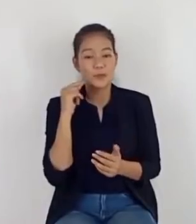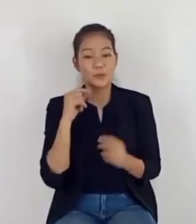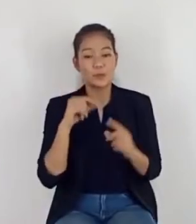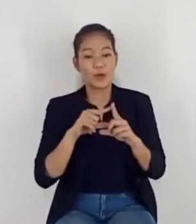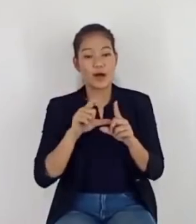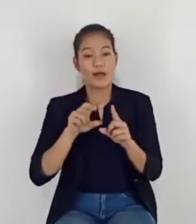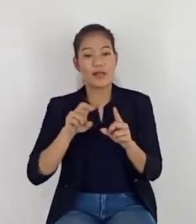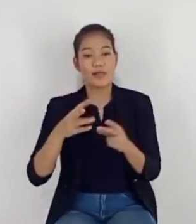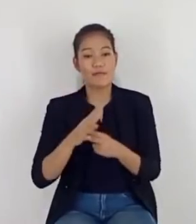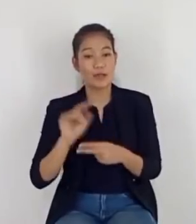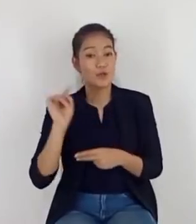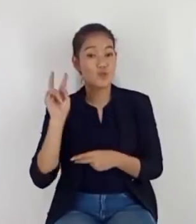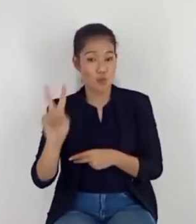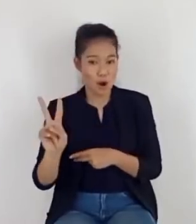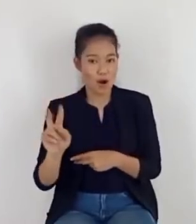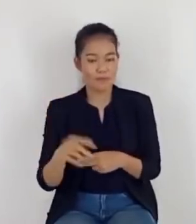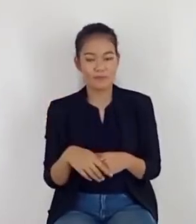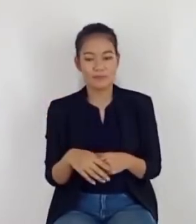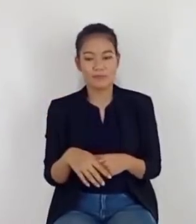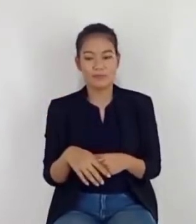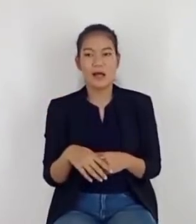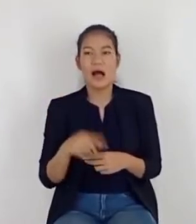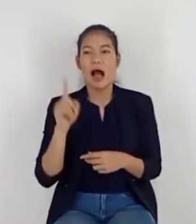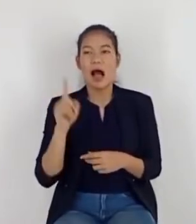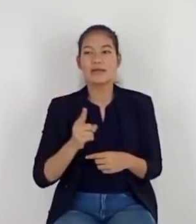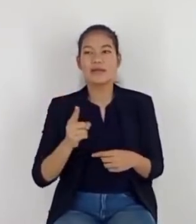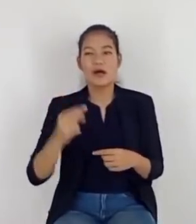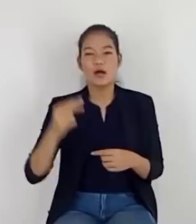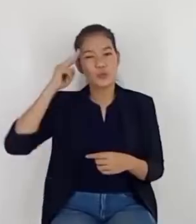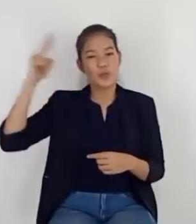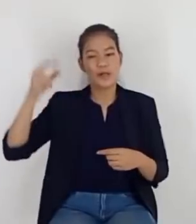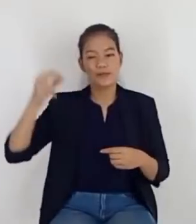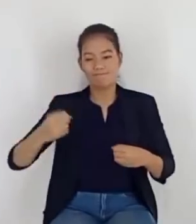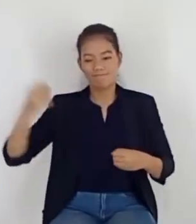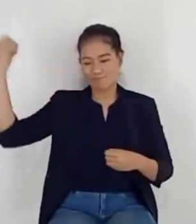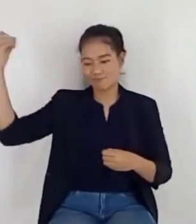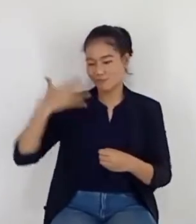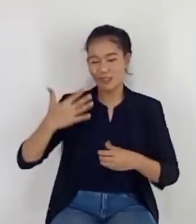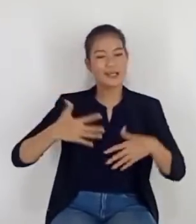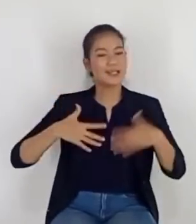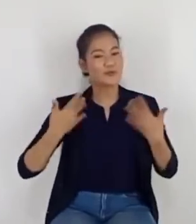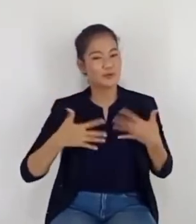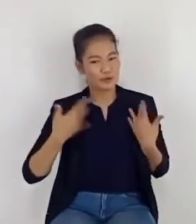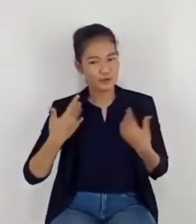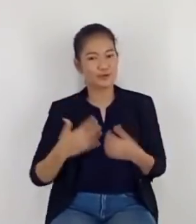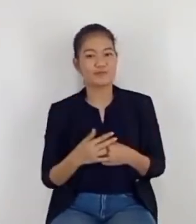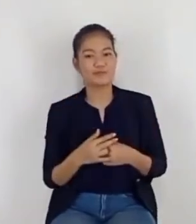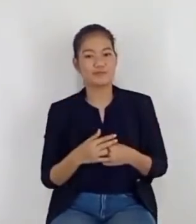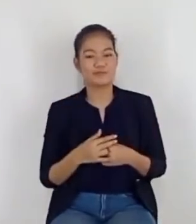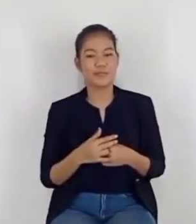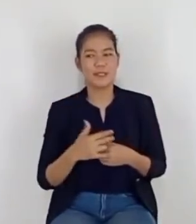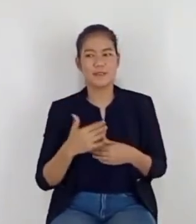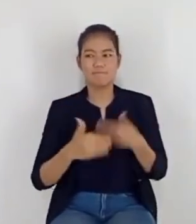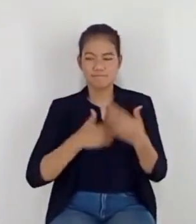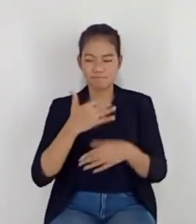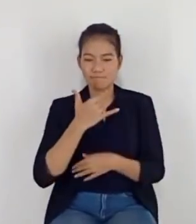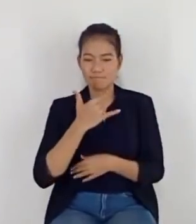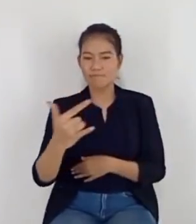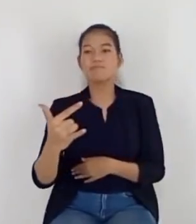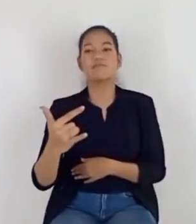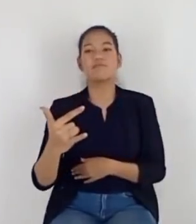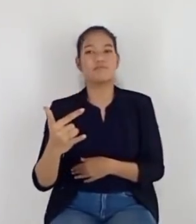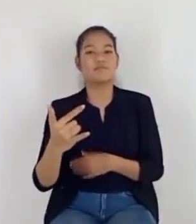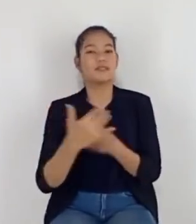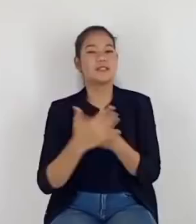ini kita mendapat penghiburan dari Tuhan, dan kita tetap setia